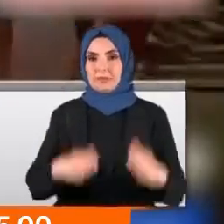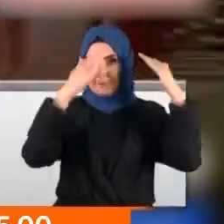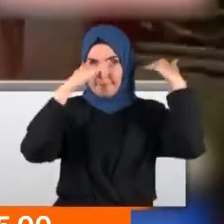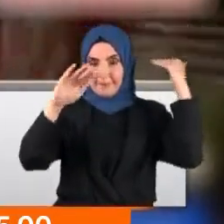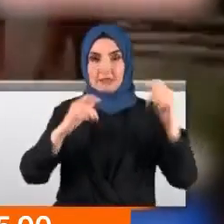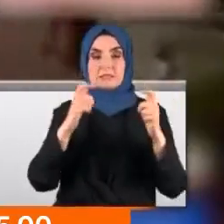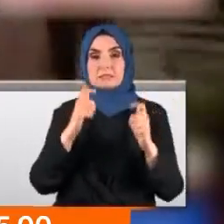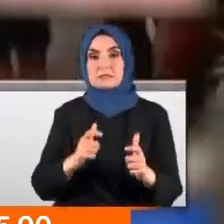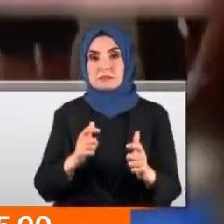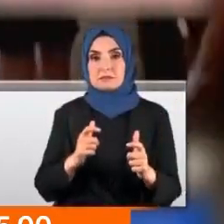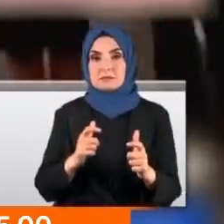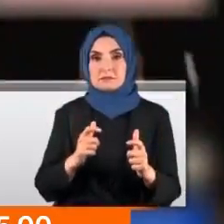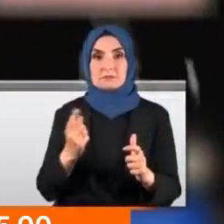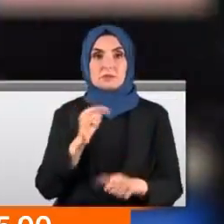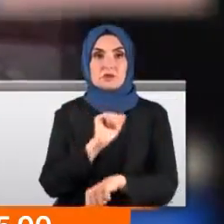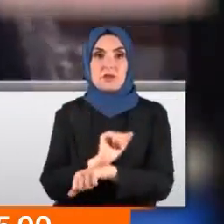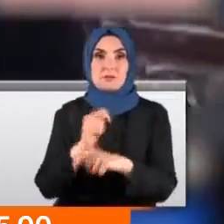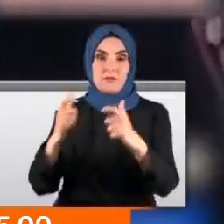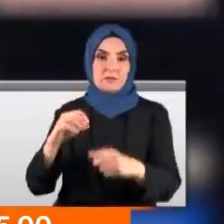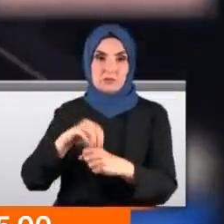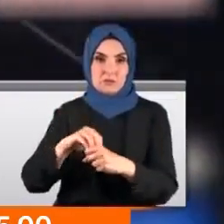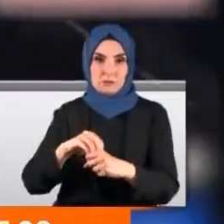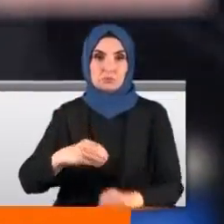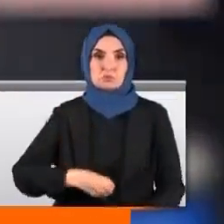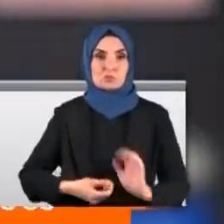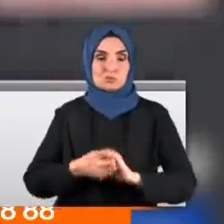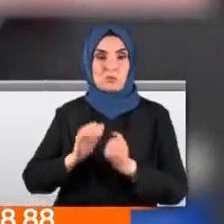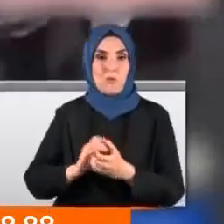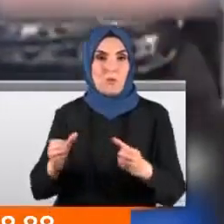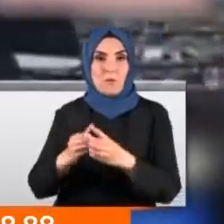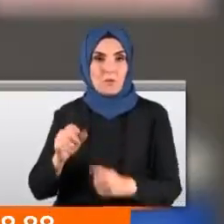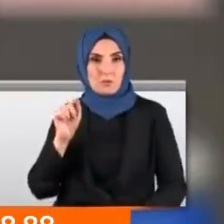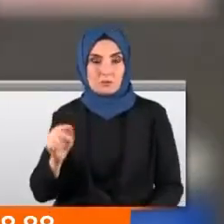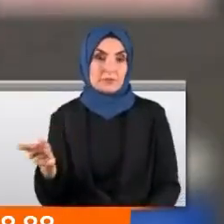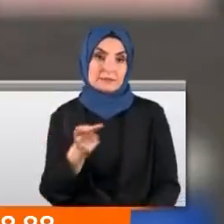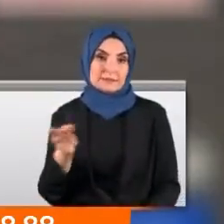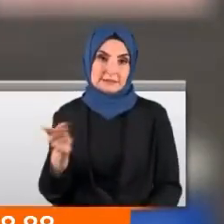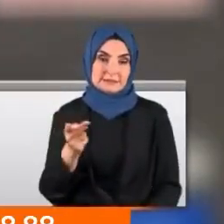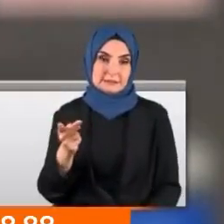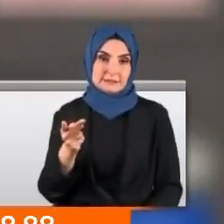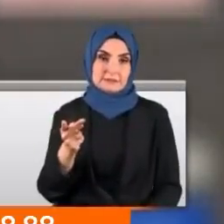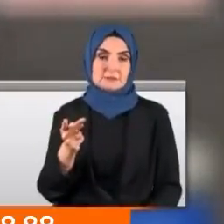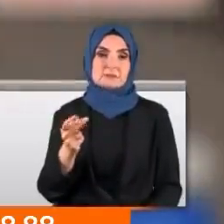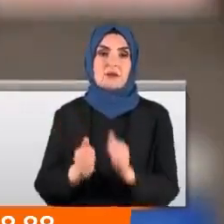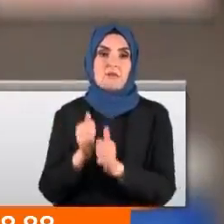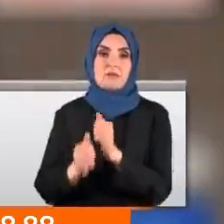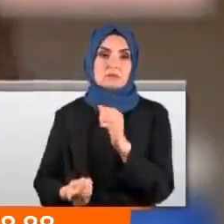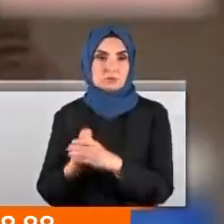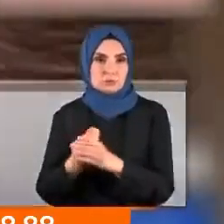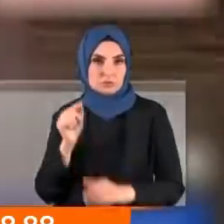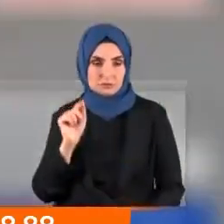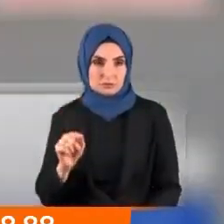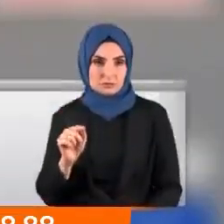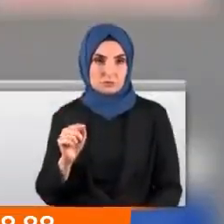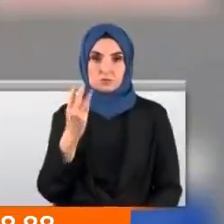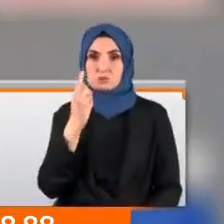Meksika'nın Ciudad Juárez şehrindeki bir cezaevinde suç örgütleri Los Mexicas ile Los Chapos üyeleri arasında kavga çıktı. Olaylarda 3 kişi